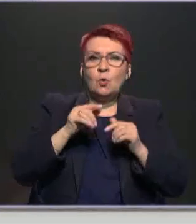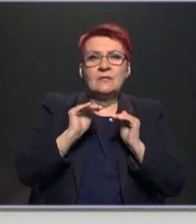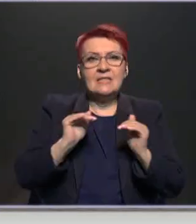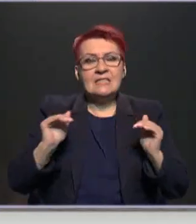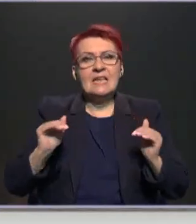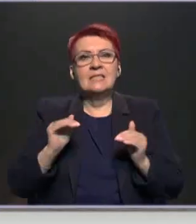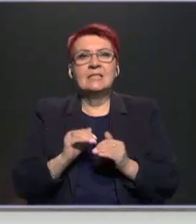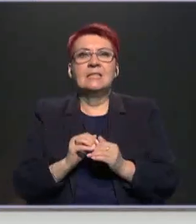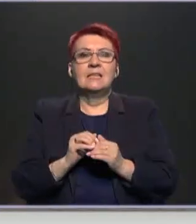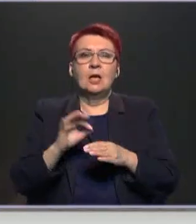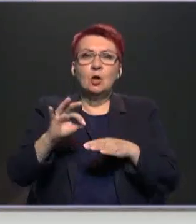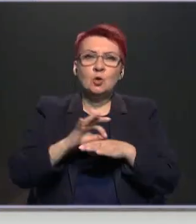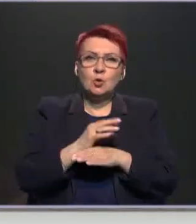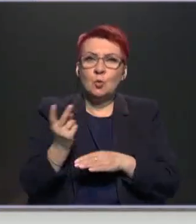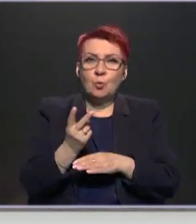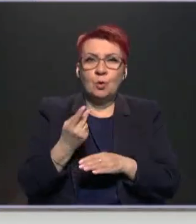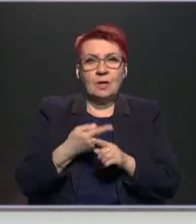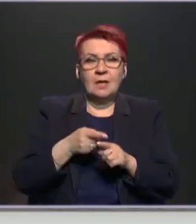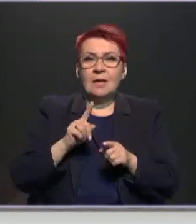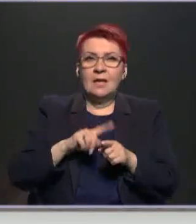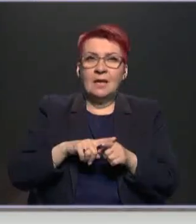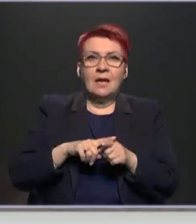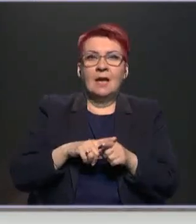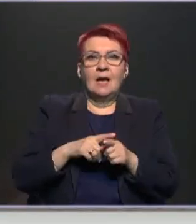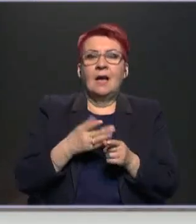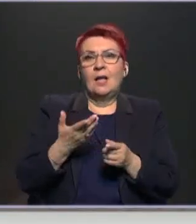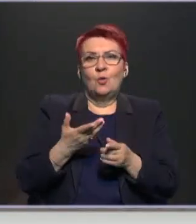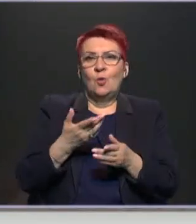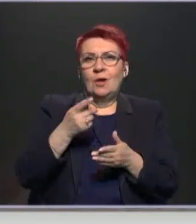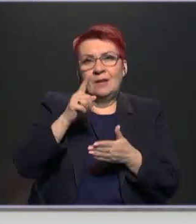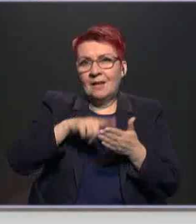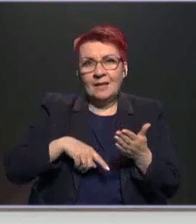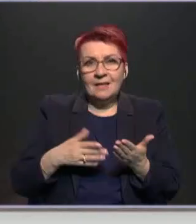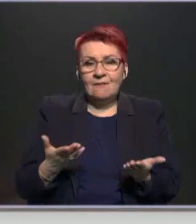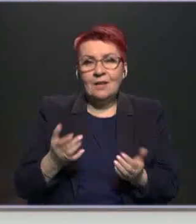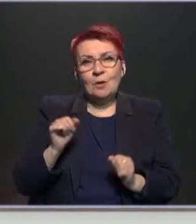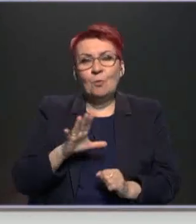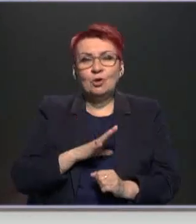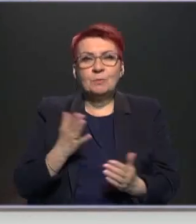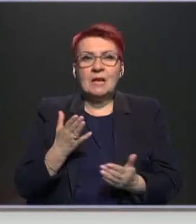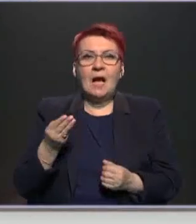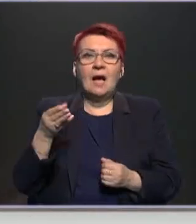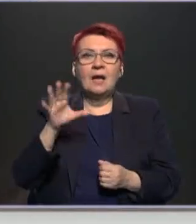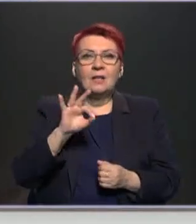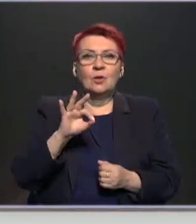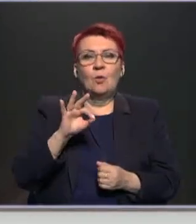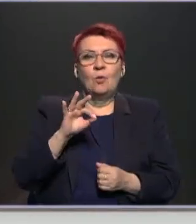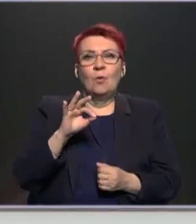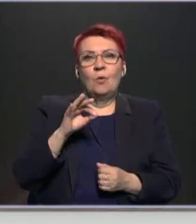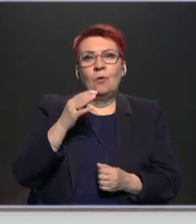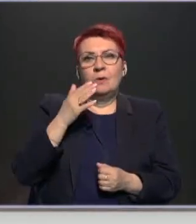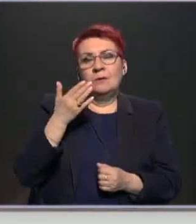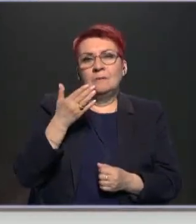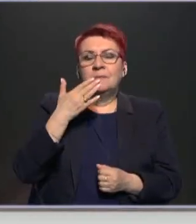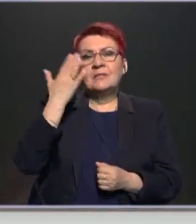родители, и супруги, которые не разделяют вашей веры, может быть, даже как-то свысока смотрят на